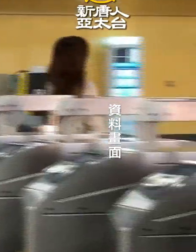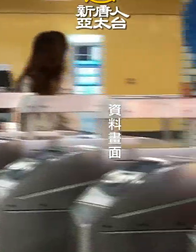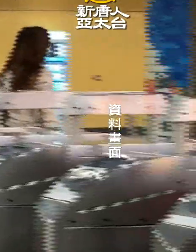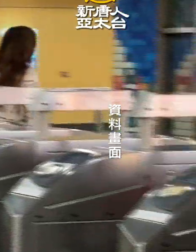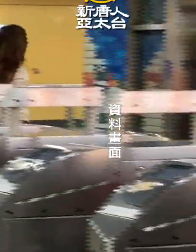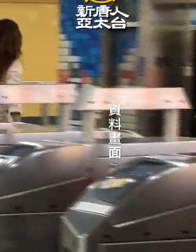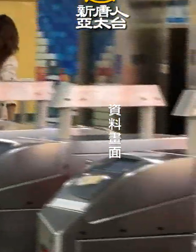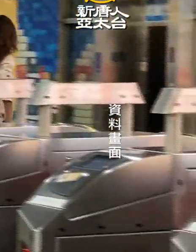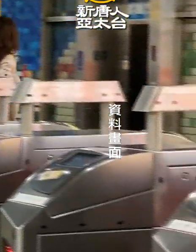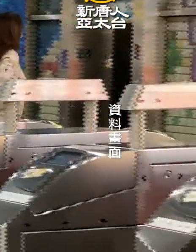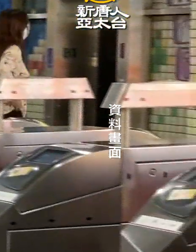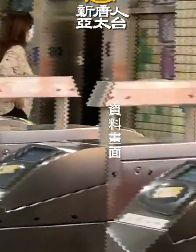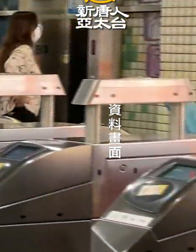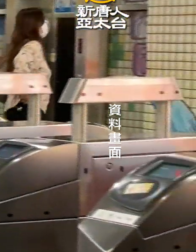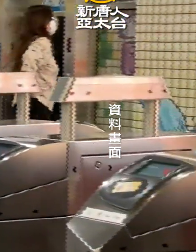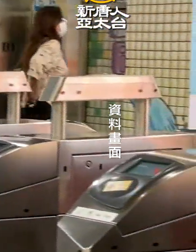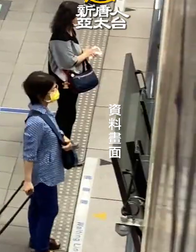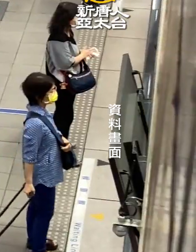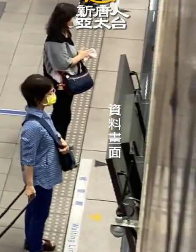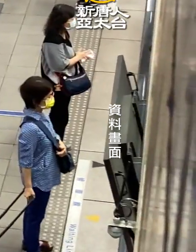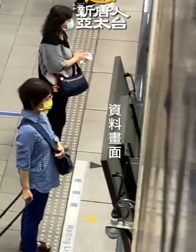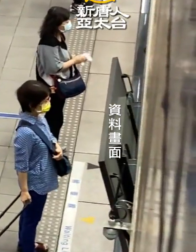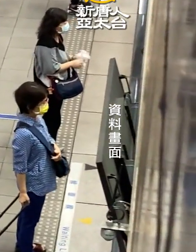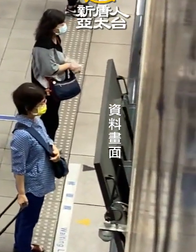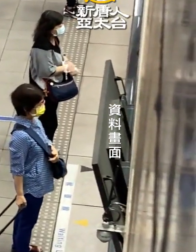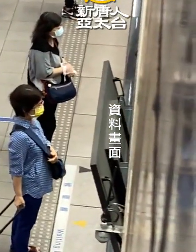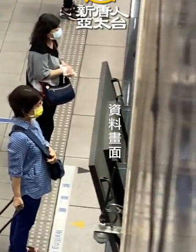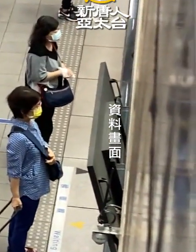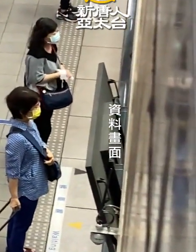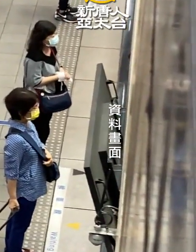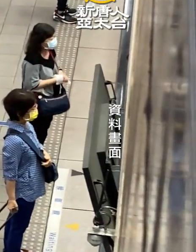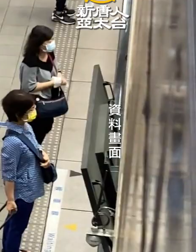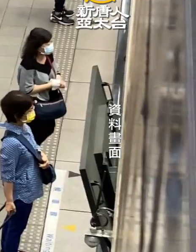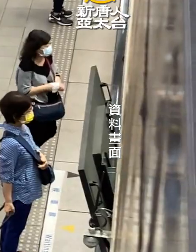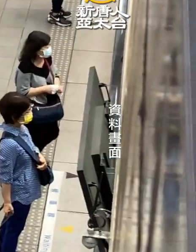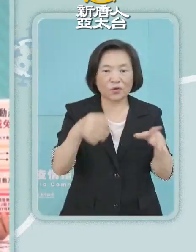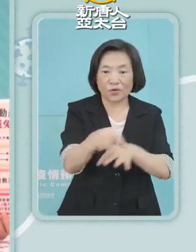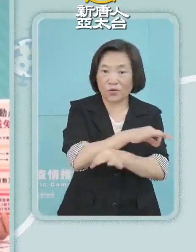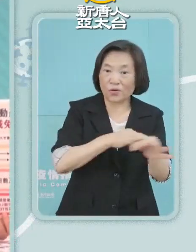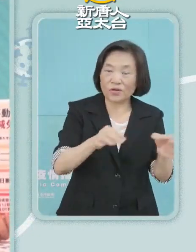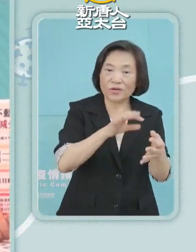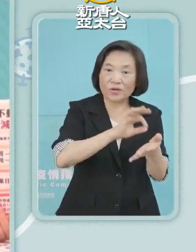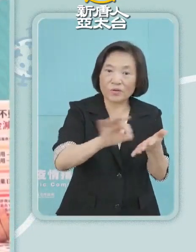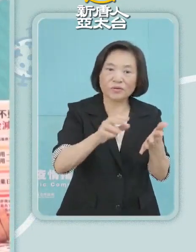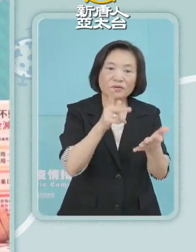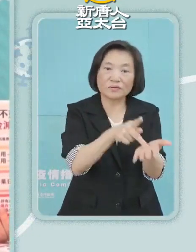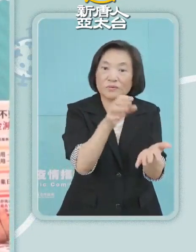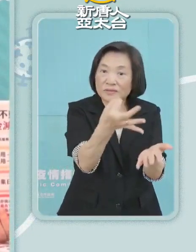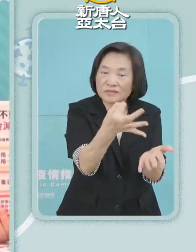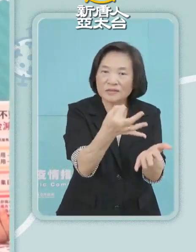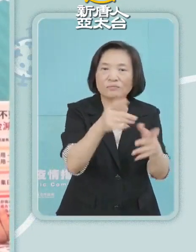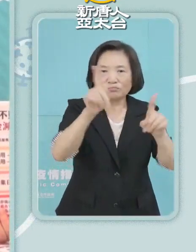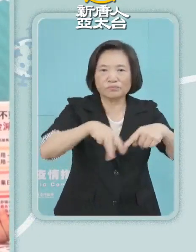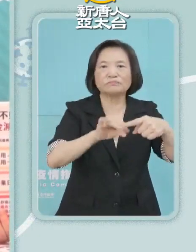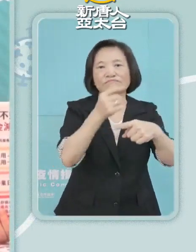同时也宣布台北市有不动产8月到10月的租金减免。新唐人亚太电视